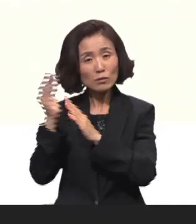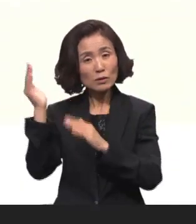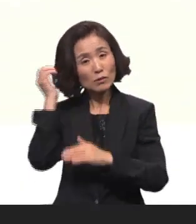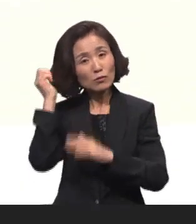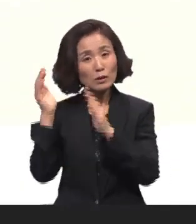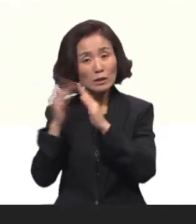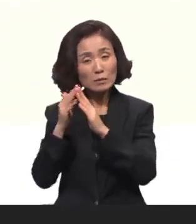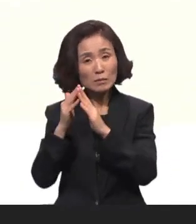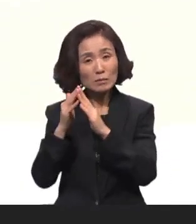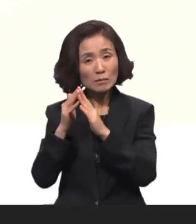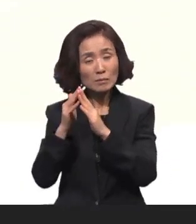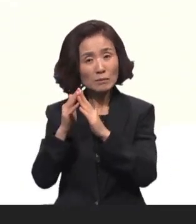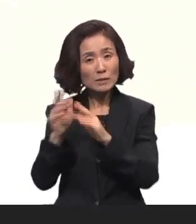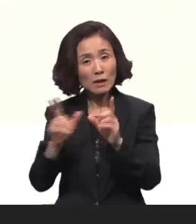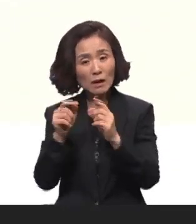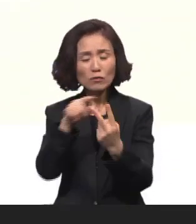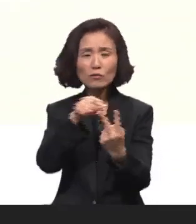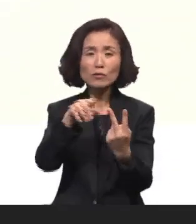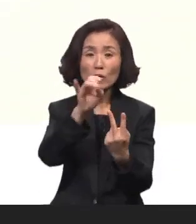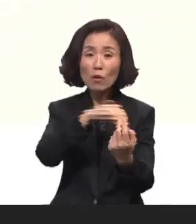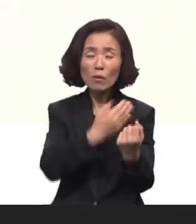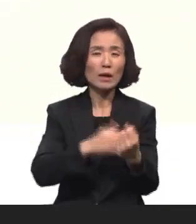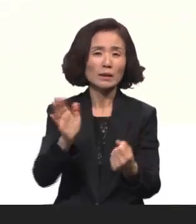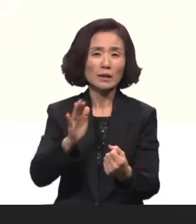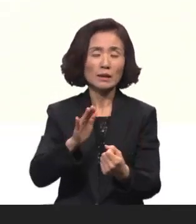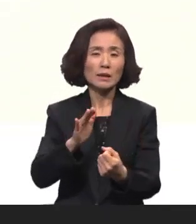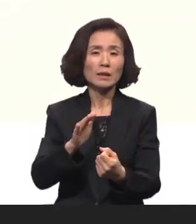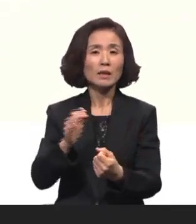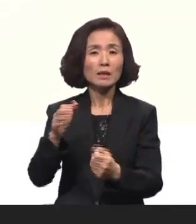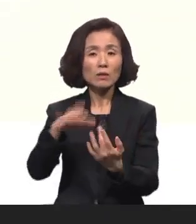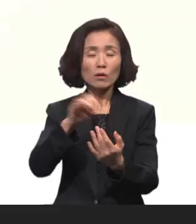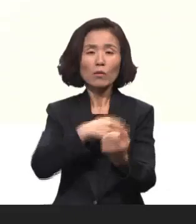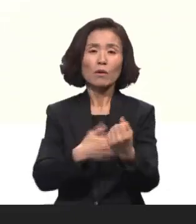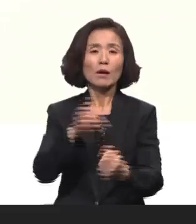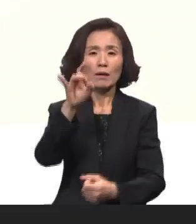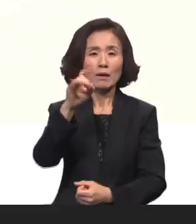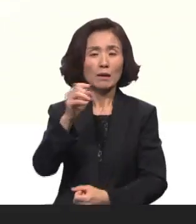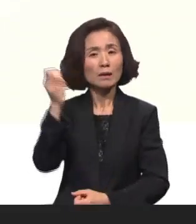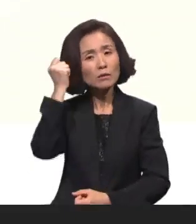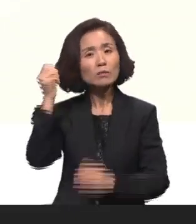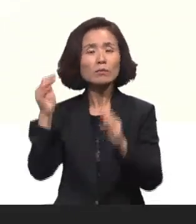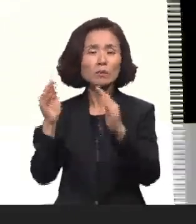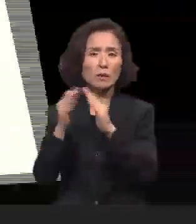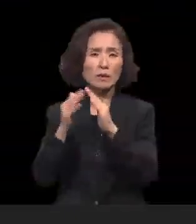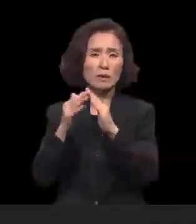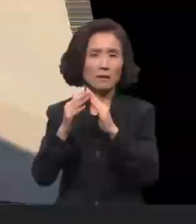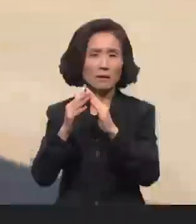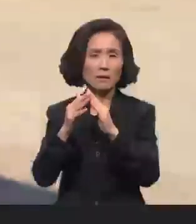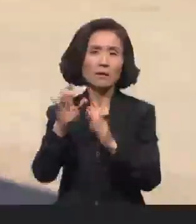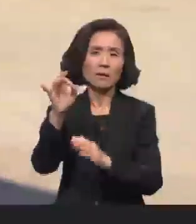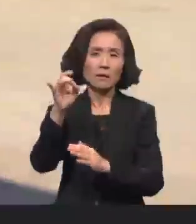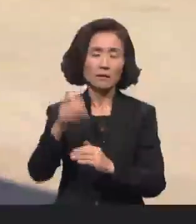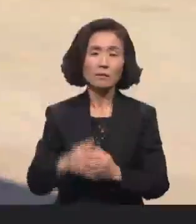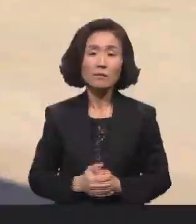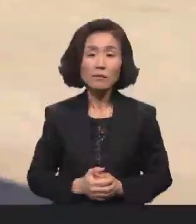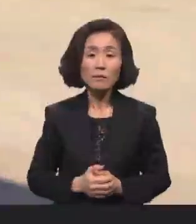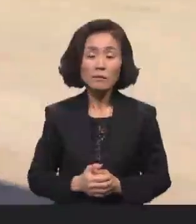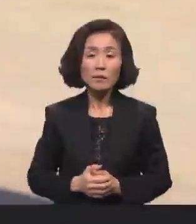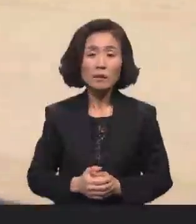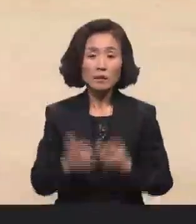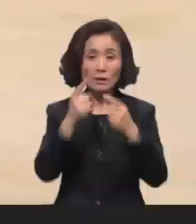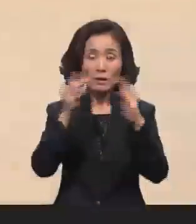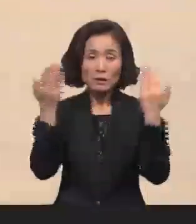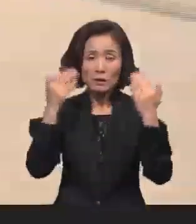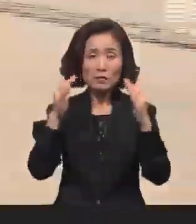친구라기보다는 어떻게 선택권이 기숙사밖에 없는 친구들의 비중이 훨씬 더 많다는 거죠. 대학생